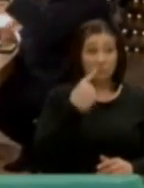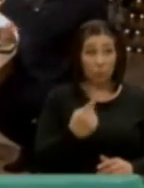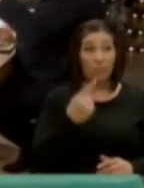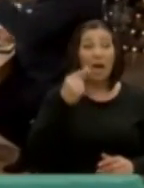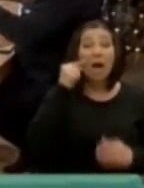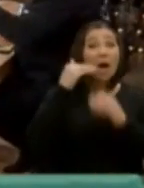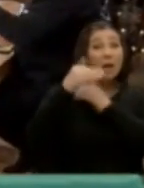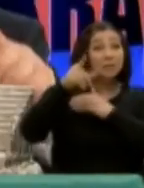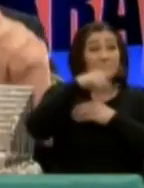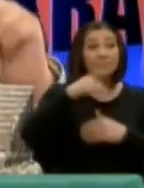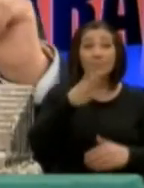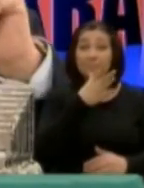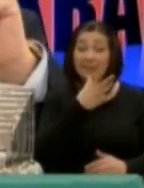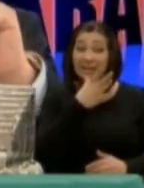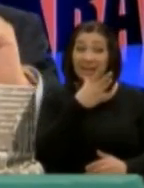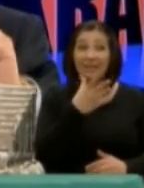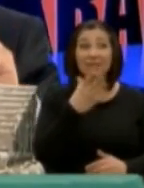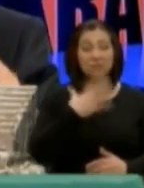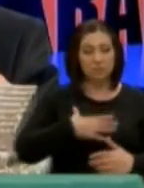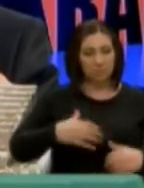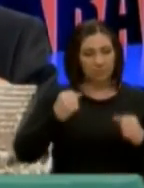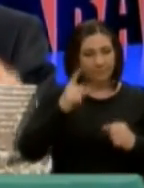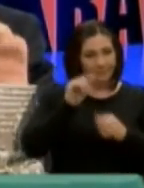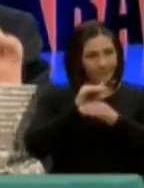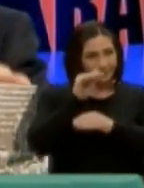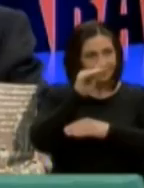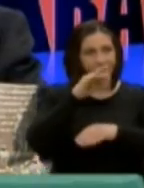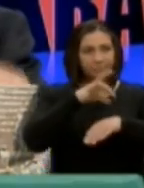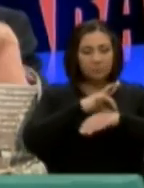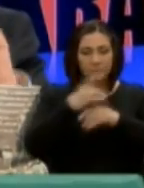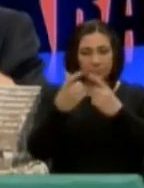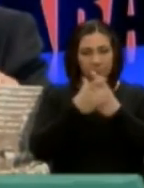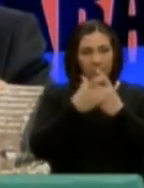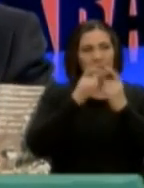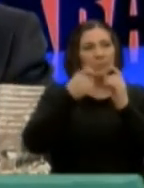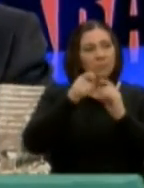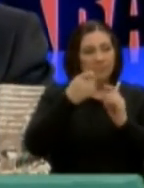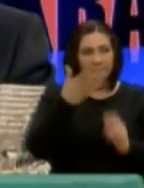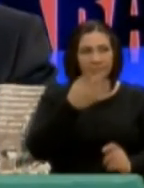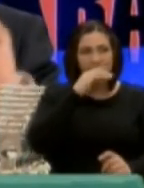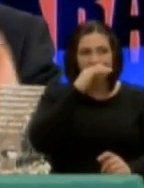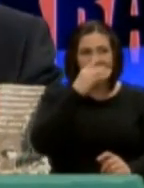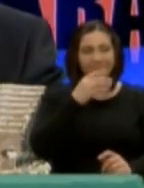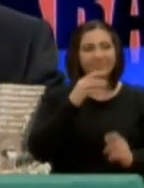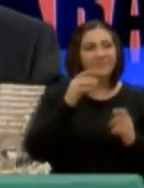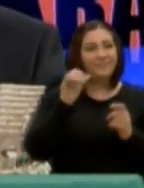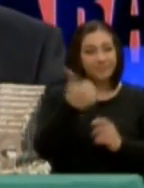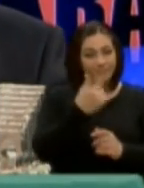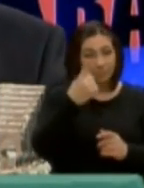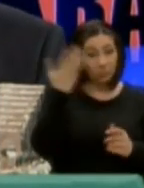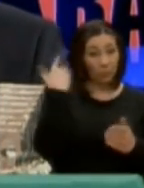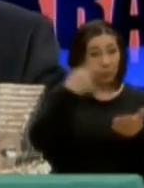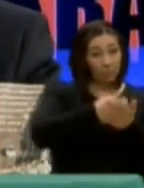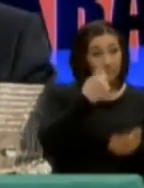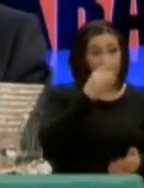bilinçli yiyeceklerin seçimi sağlıklı bir yaşam ve hastalıktan korunmanın anahtarıdır. Kalitenin önceden ödenen bir bedeli